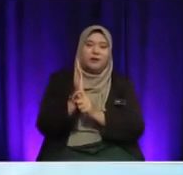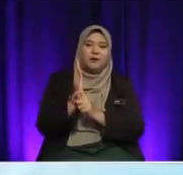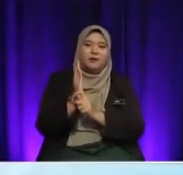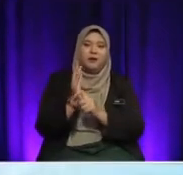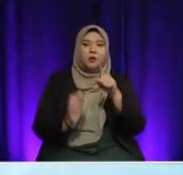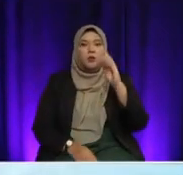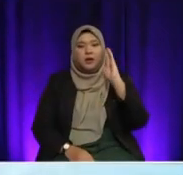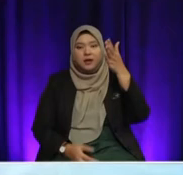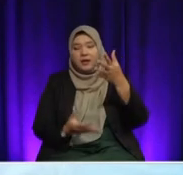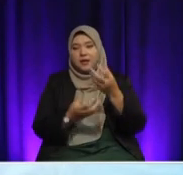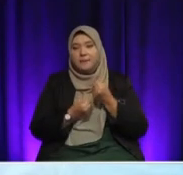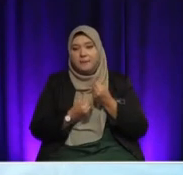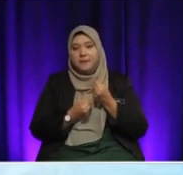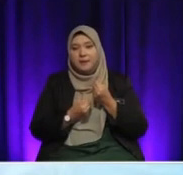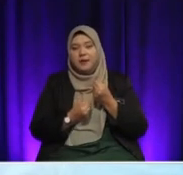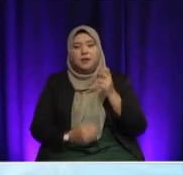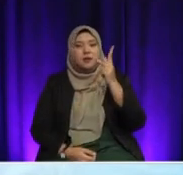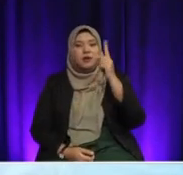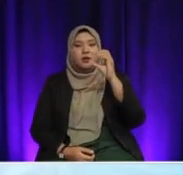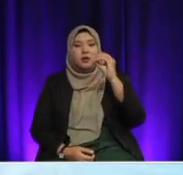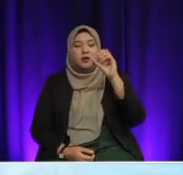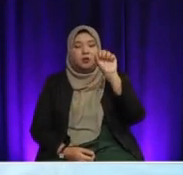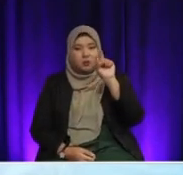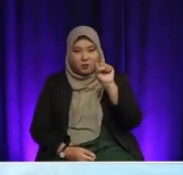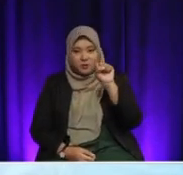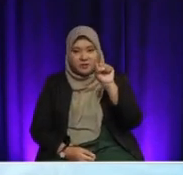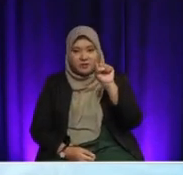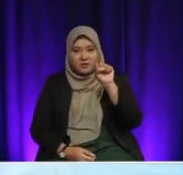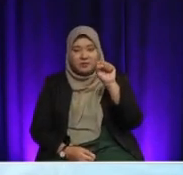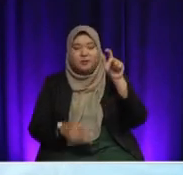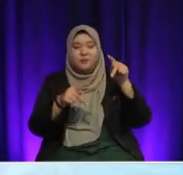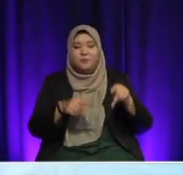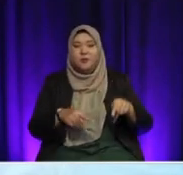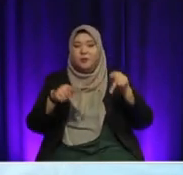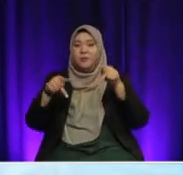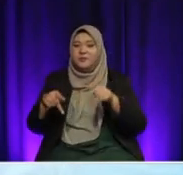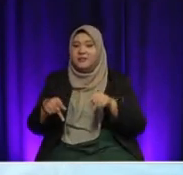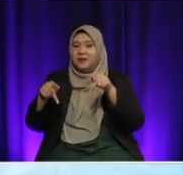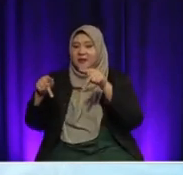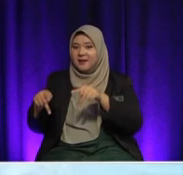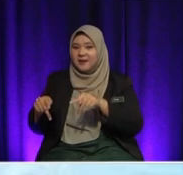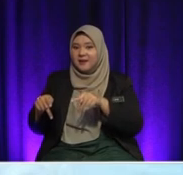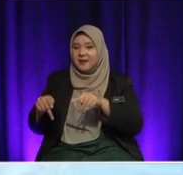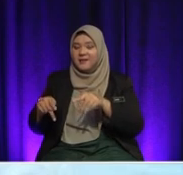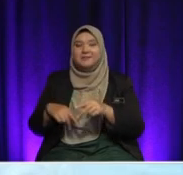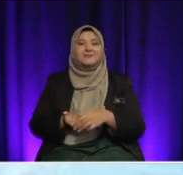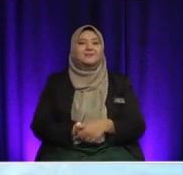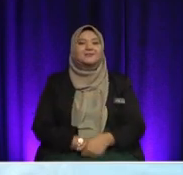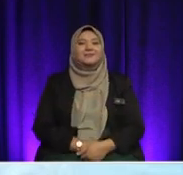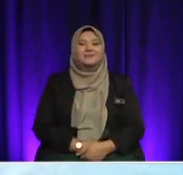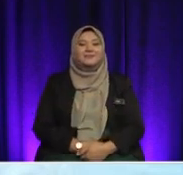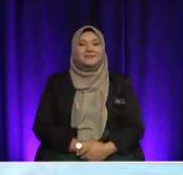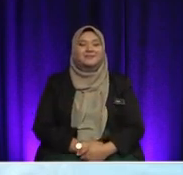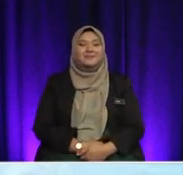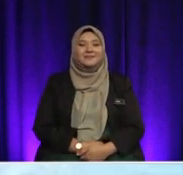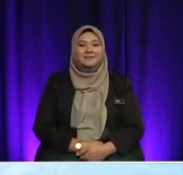Okey, ini untuk kos bahan. Kita baru bahagian A, baru dapat 3 markah ni. Ya. Okey, untuk bahagian B, kita nak buat kos projek. Saya keluarkan